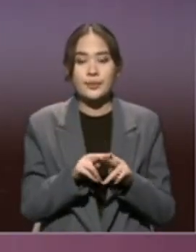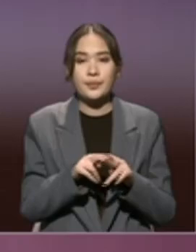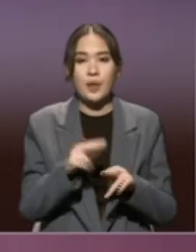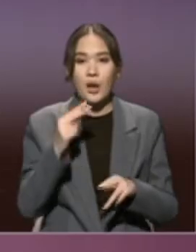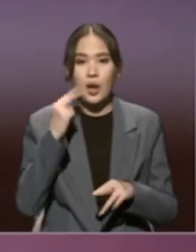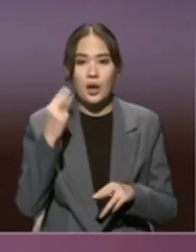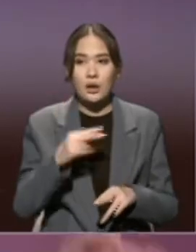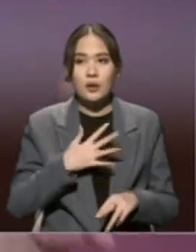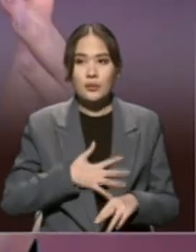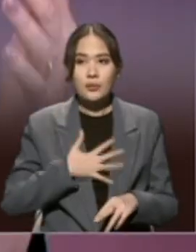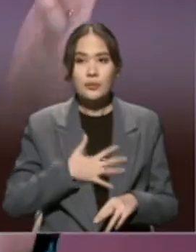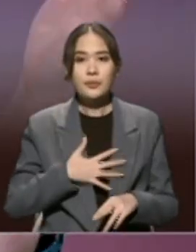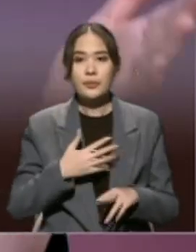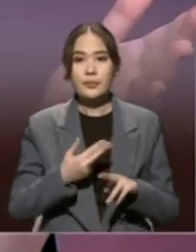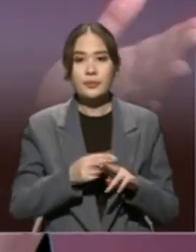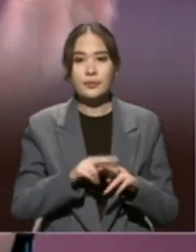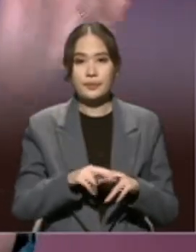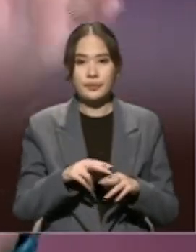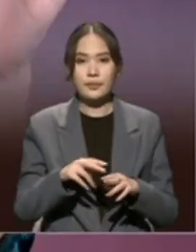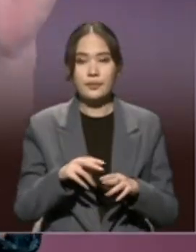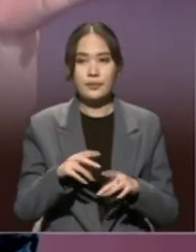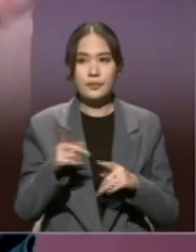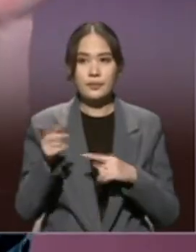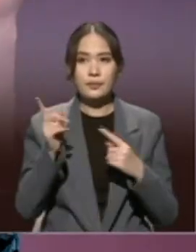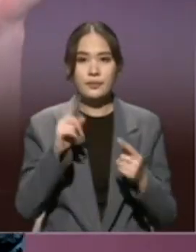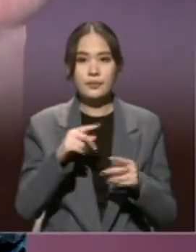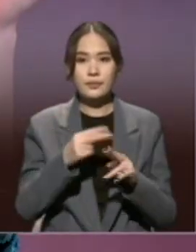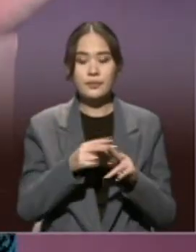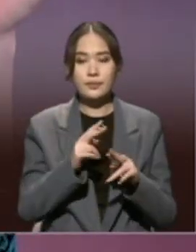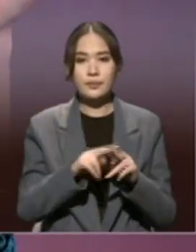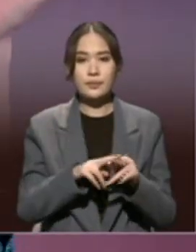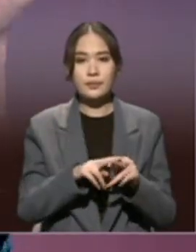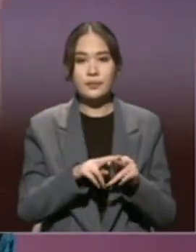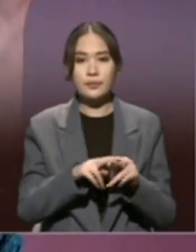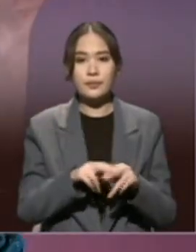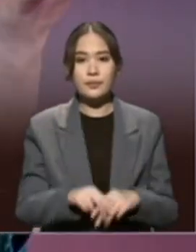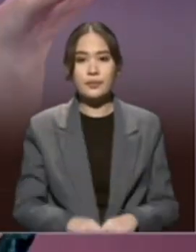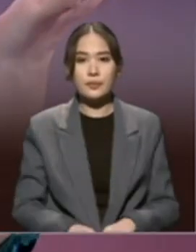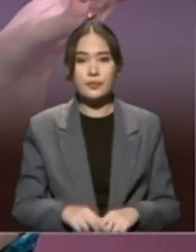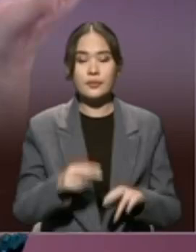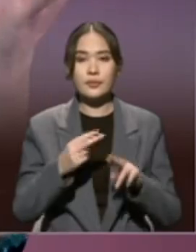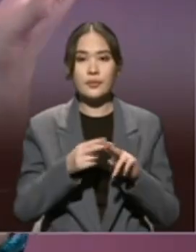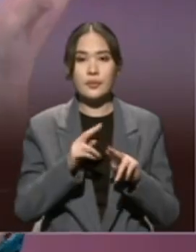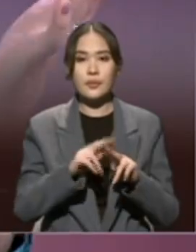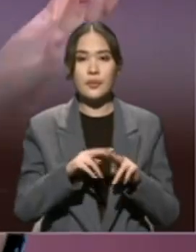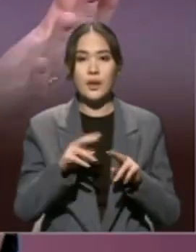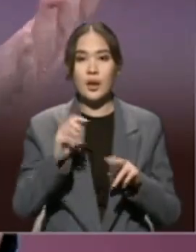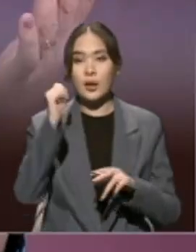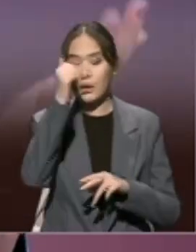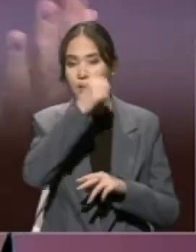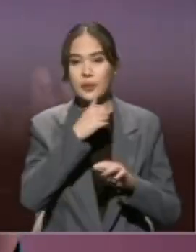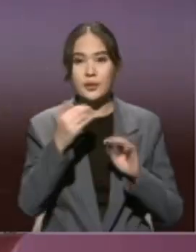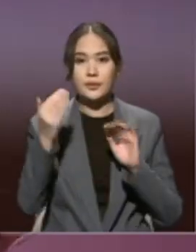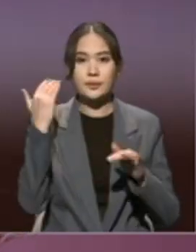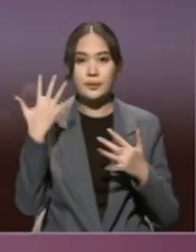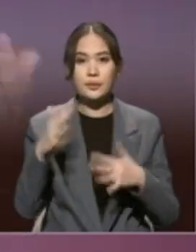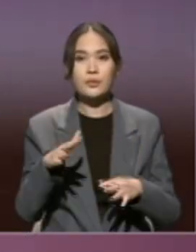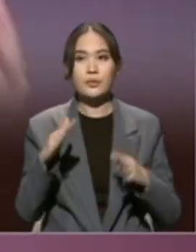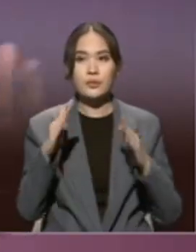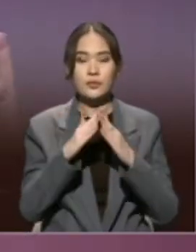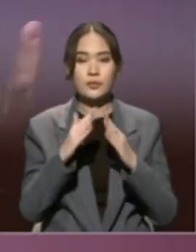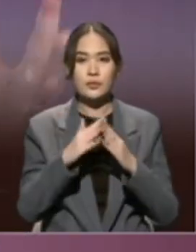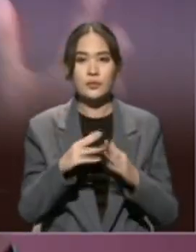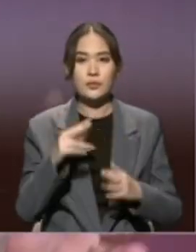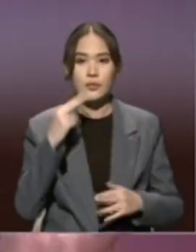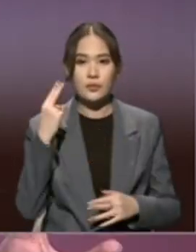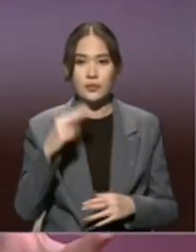сапасы, білесіз ғой, неден кейін бізде не болды ғой бізде. Ковид болды, сол жылдардан кейін үйдің сапасы да